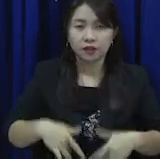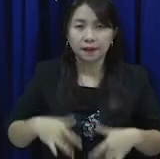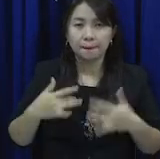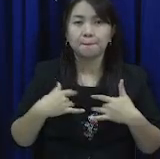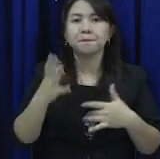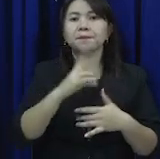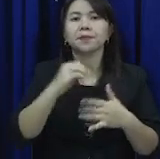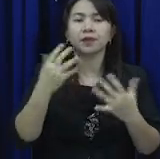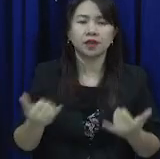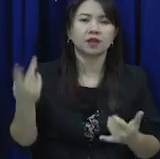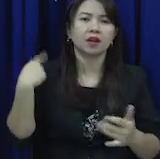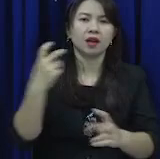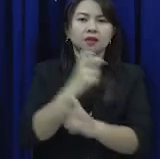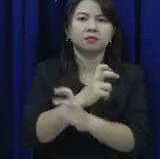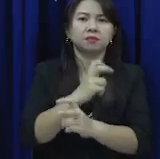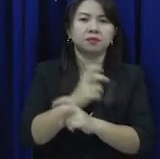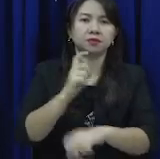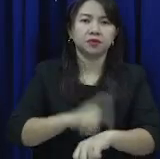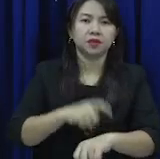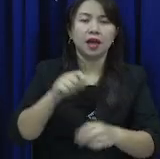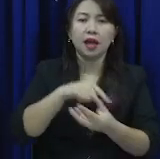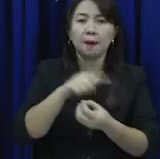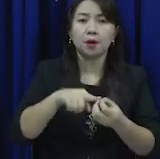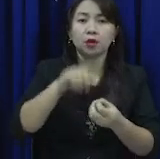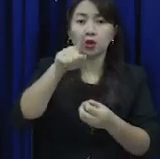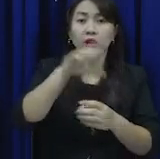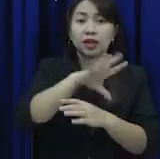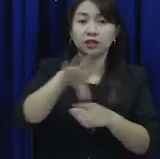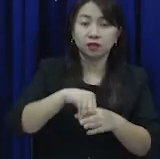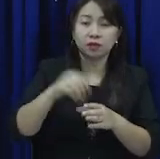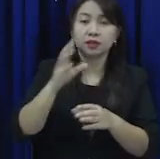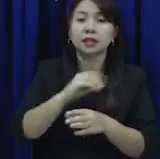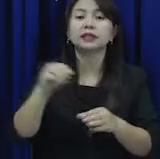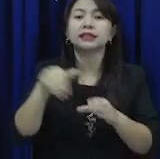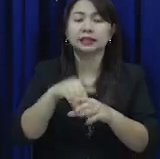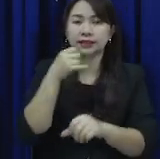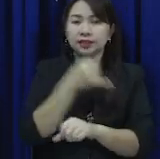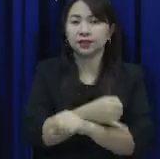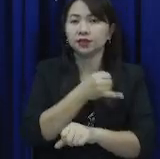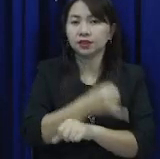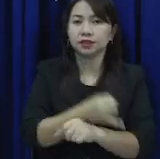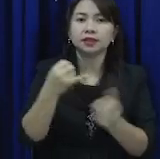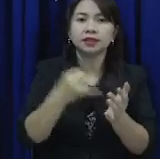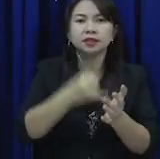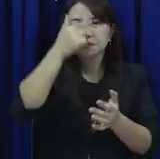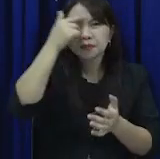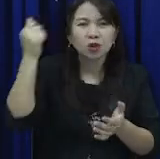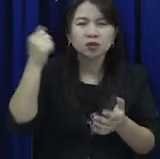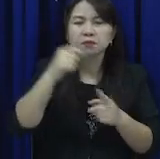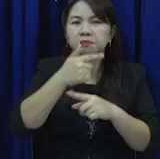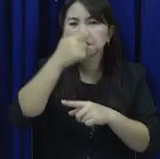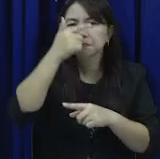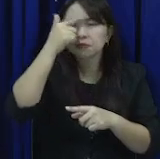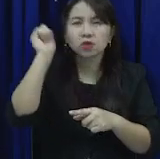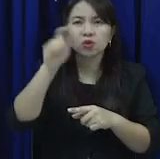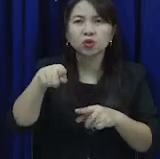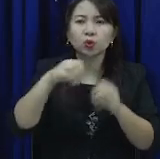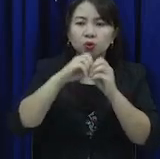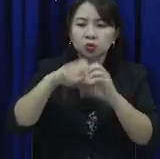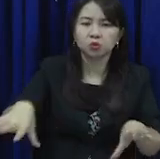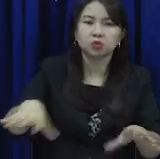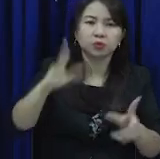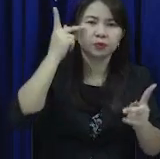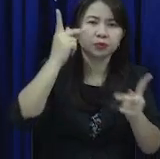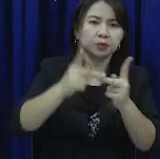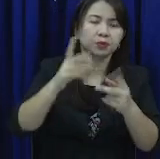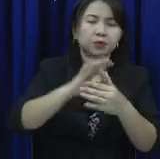in this part of your life when it comes to your involvement and investment primarily is because nawawala ka sa purpose ng buhay mo